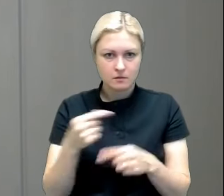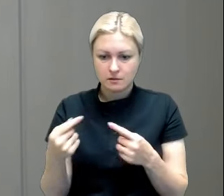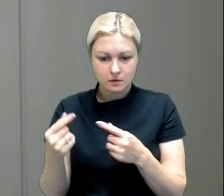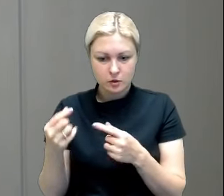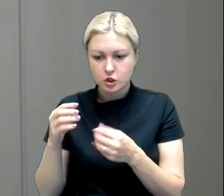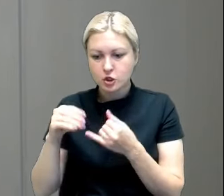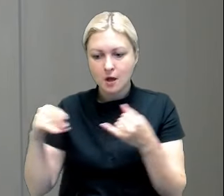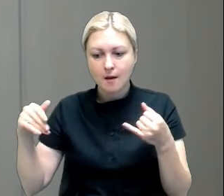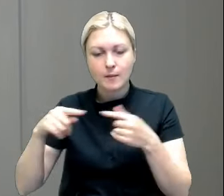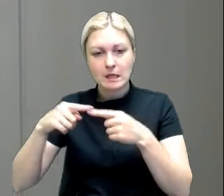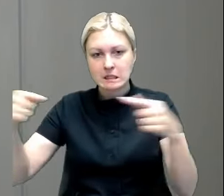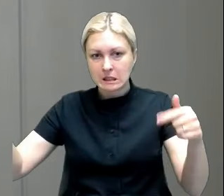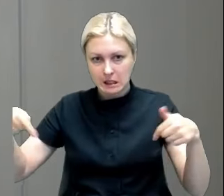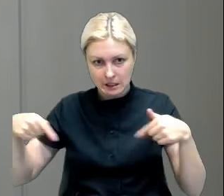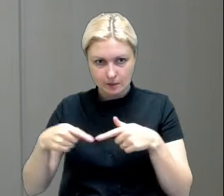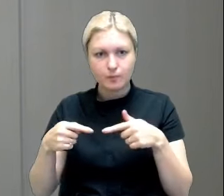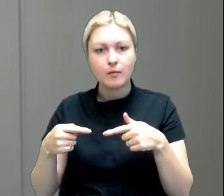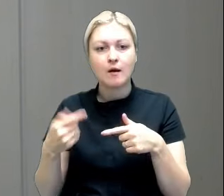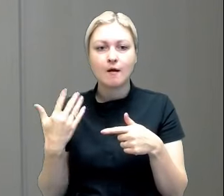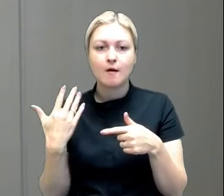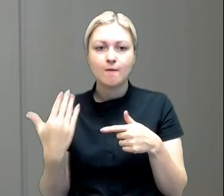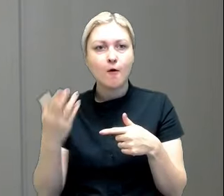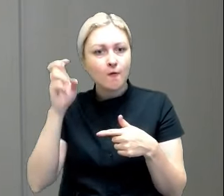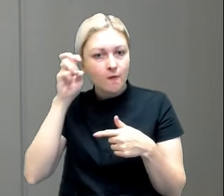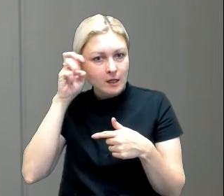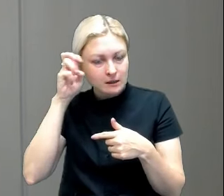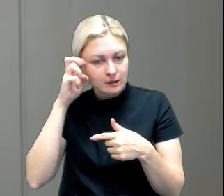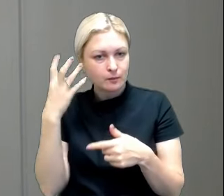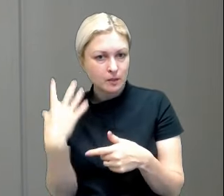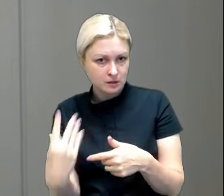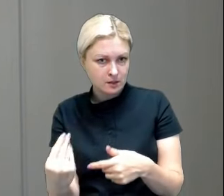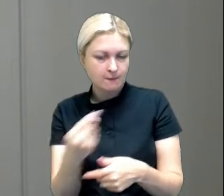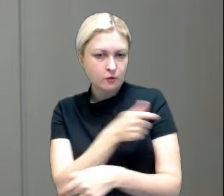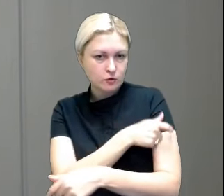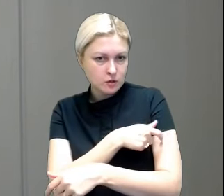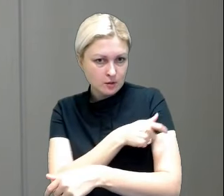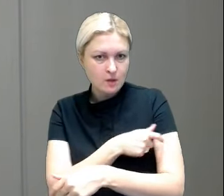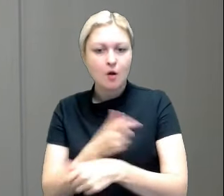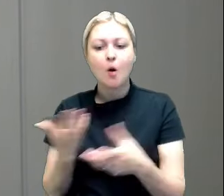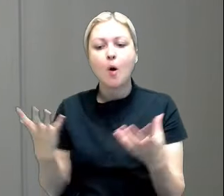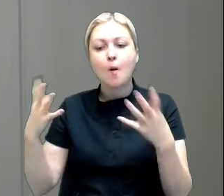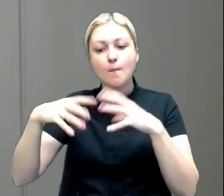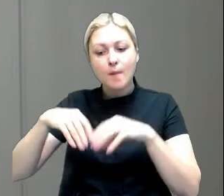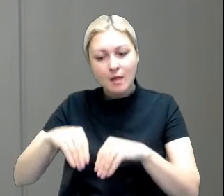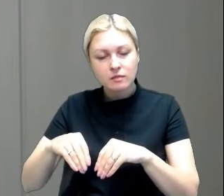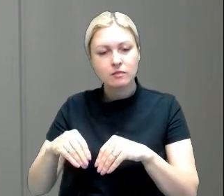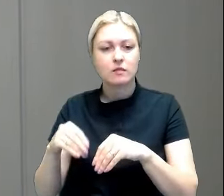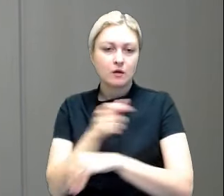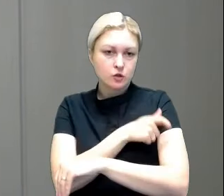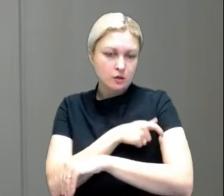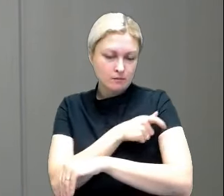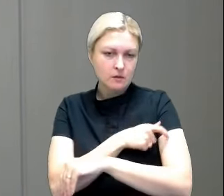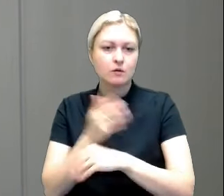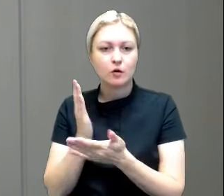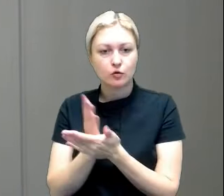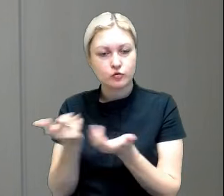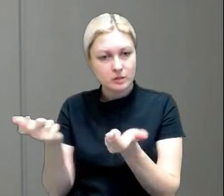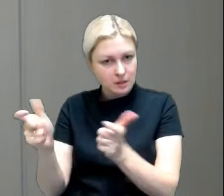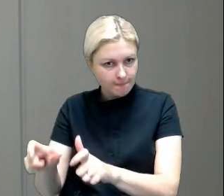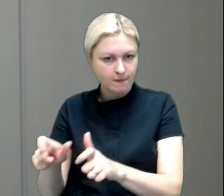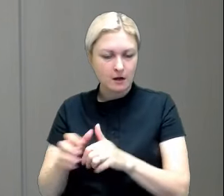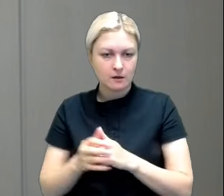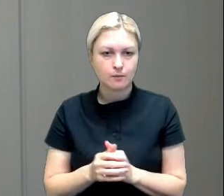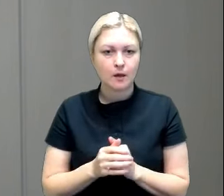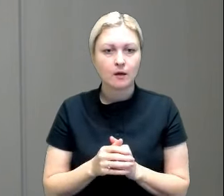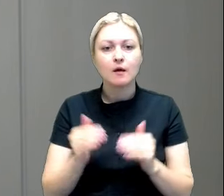nuosavybės teisė priklauso valstybei o antrajam skrype valstybė yra bendrasavininkė e taip pat kyla nemažai klausimų dėl derinančių